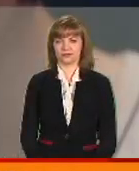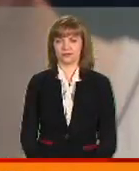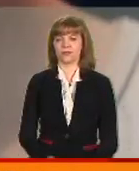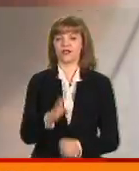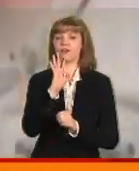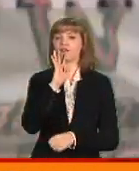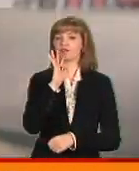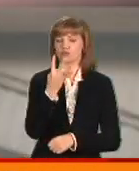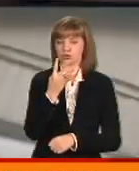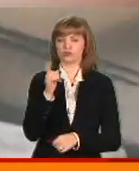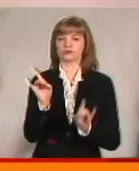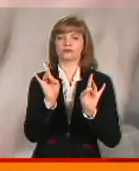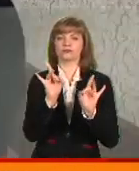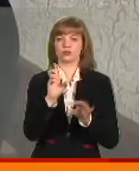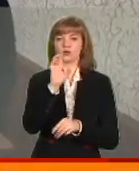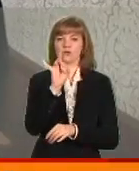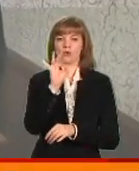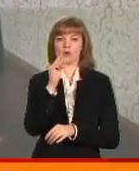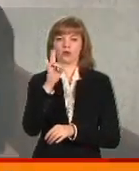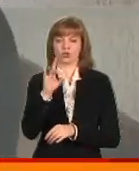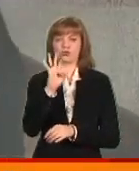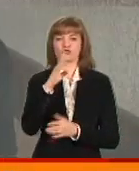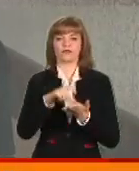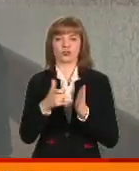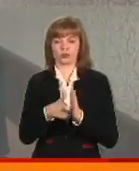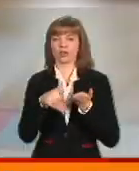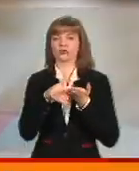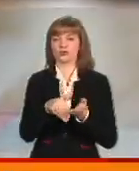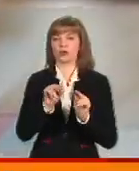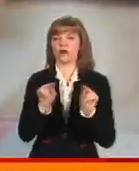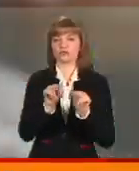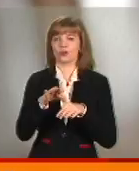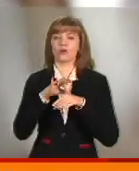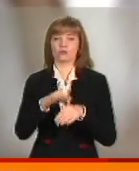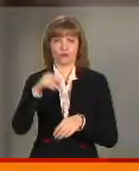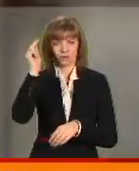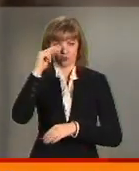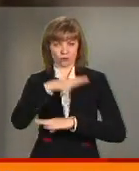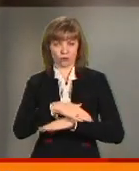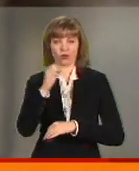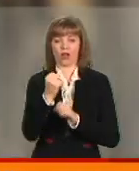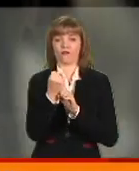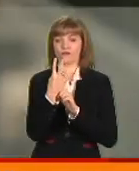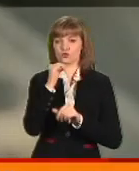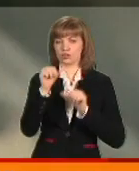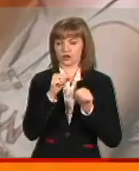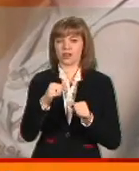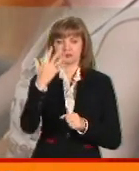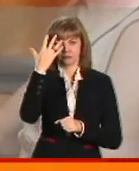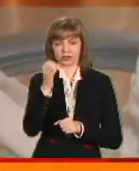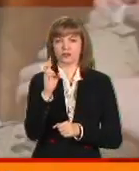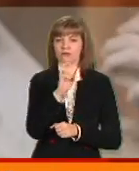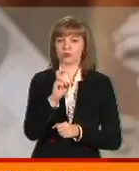У 4 роки декламує Бородино. З 4 класу допомагає вчителям проводити уроки, а в 14